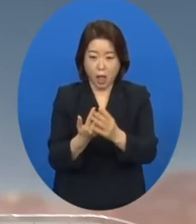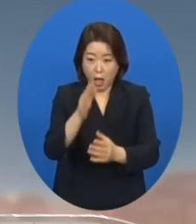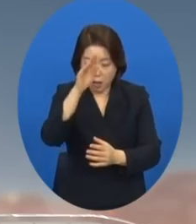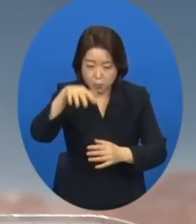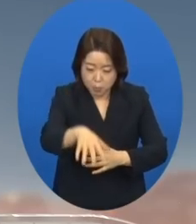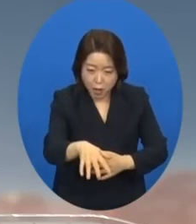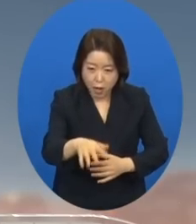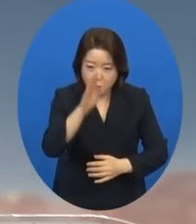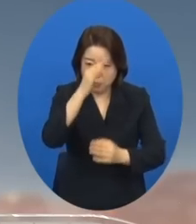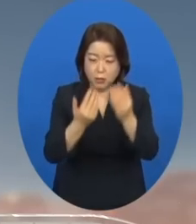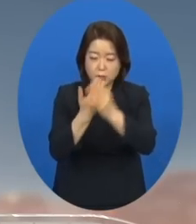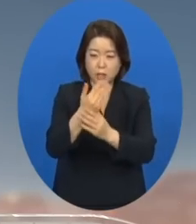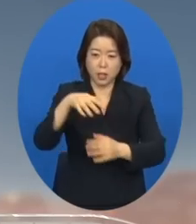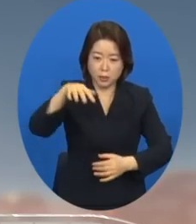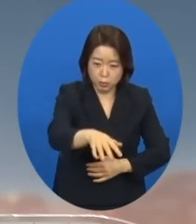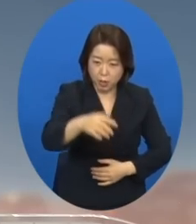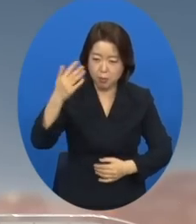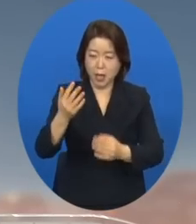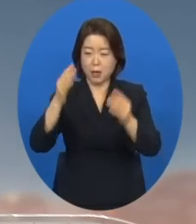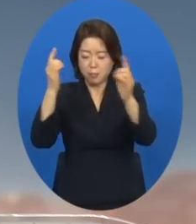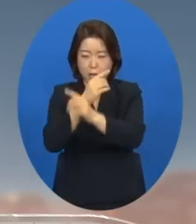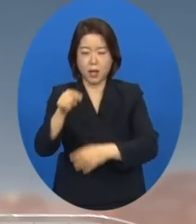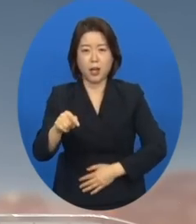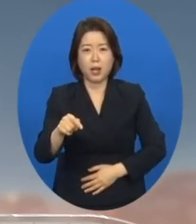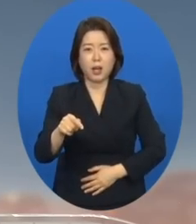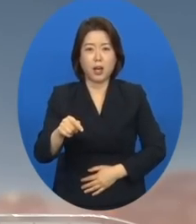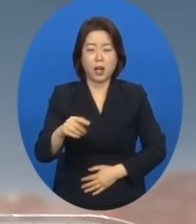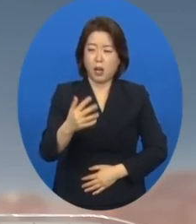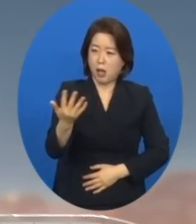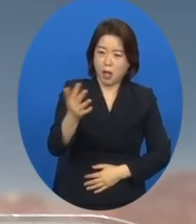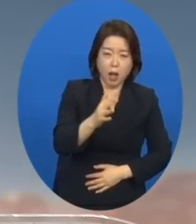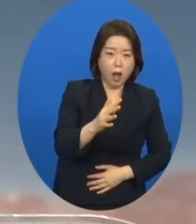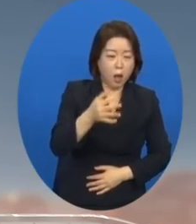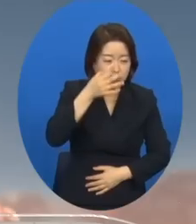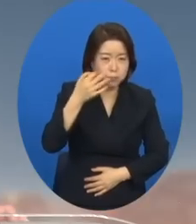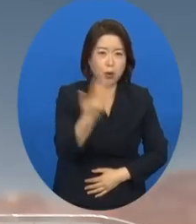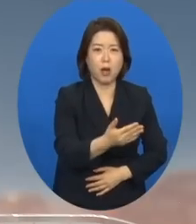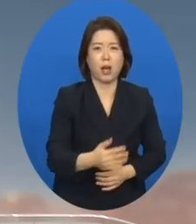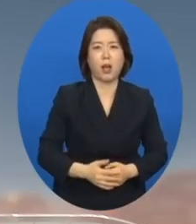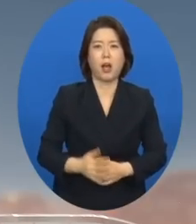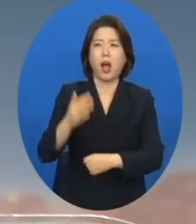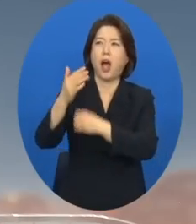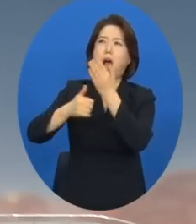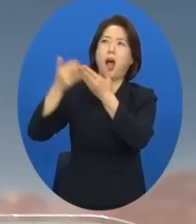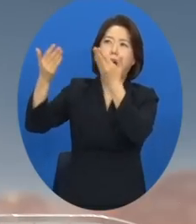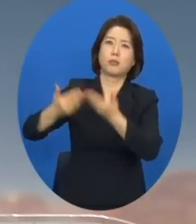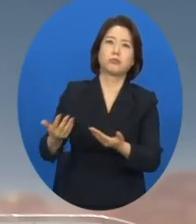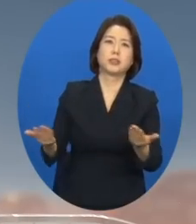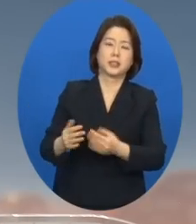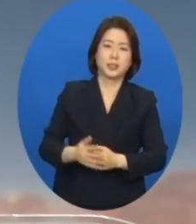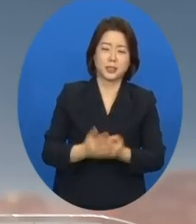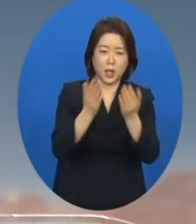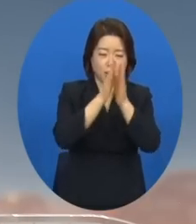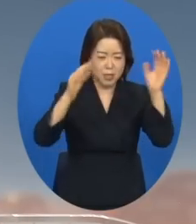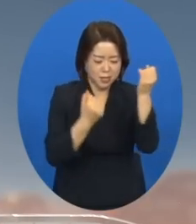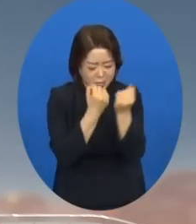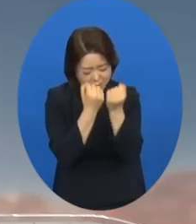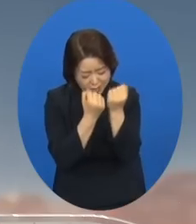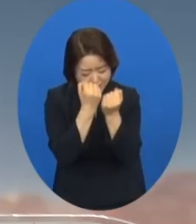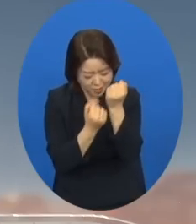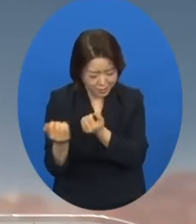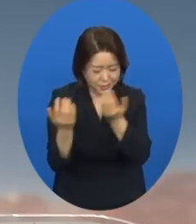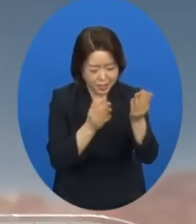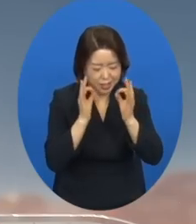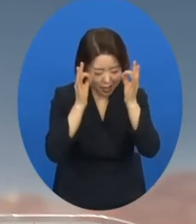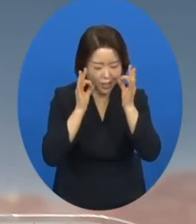생겨요 다시 집어넣어 봐 빼 봐 이러면서 다시 멀쩡해져 하나님이 이루어진다니까 참 모세의 설득을 한다고 하여튼